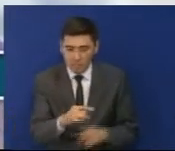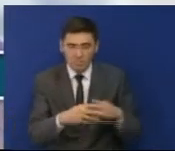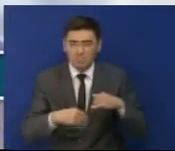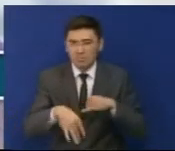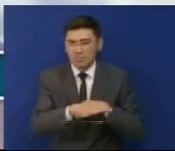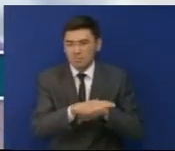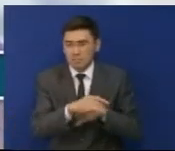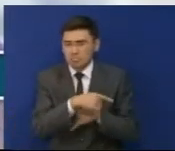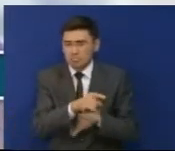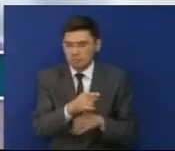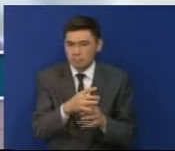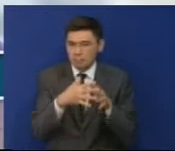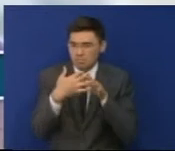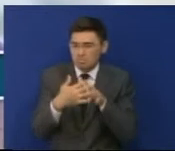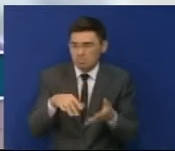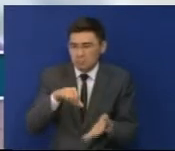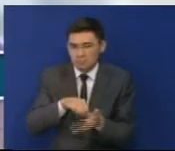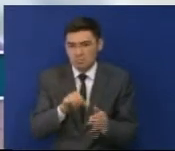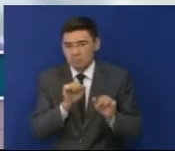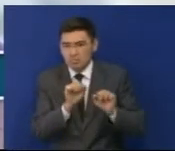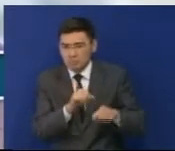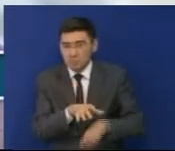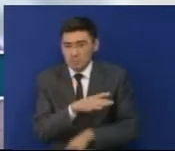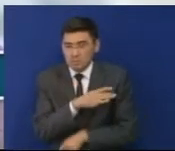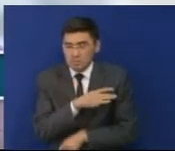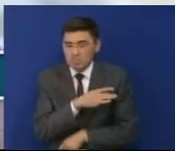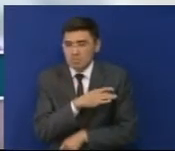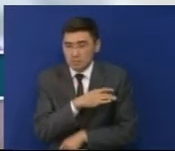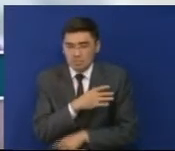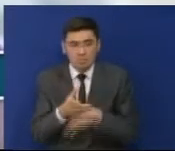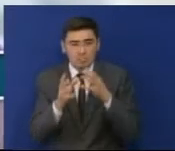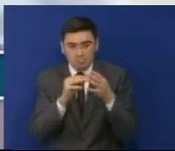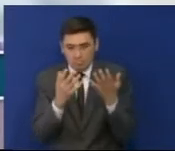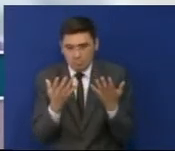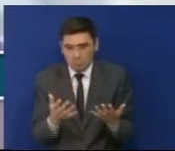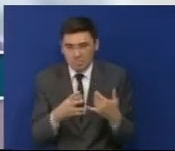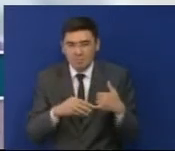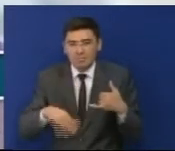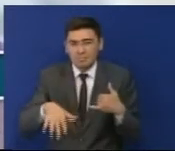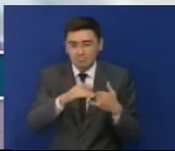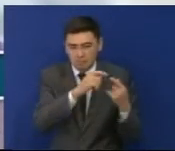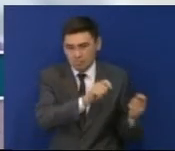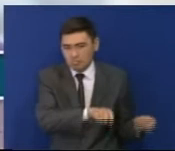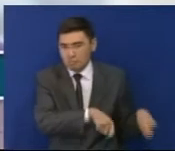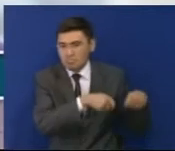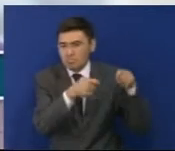ата бабаларының аманатын арқалап, бүгін міне